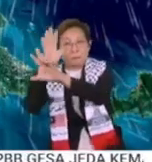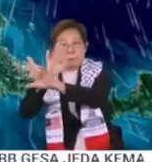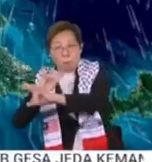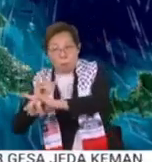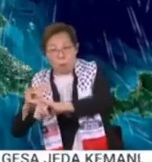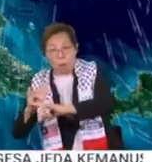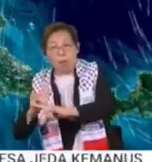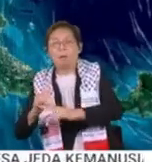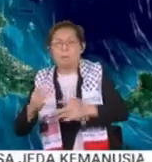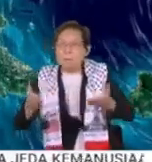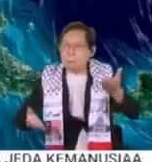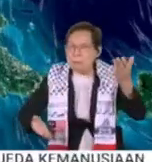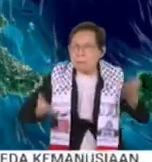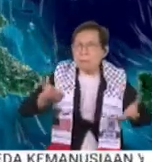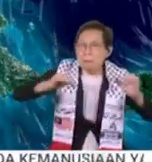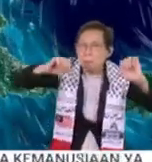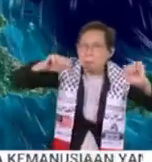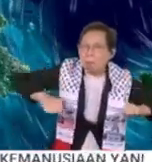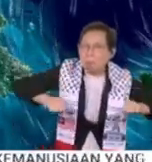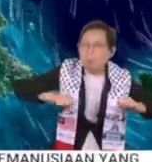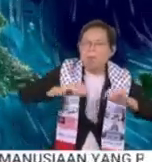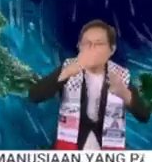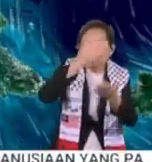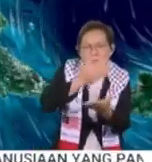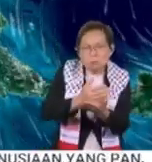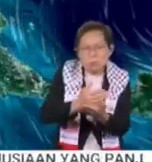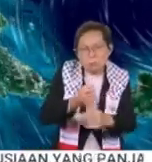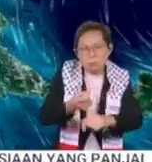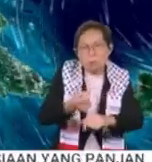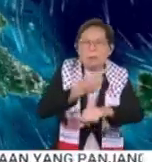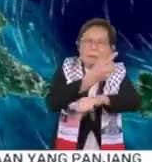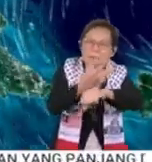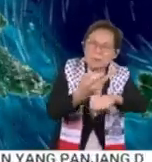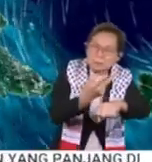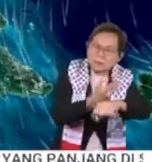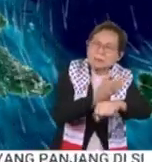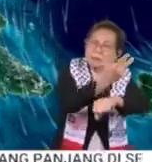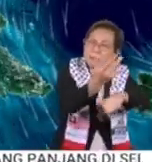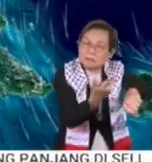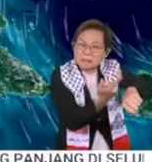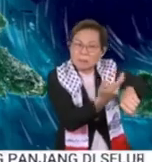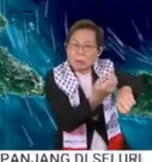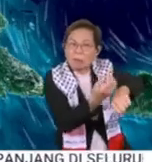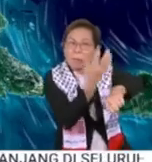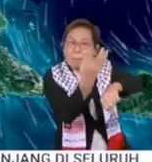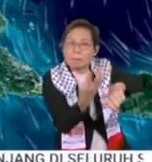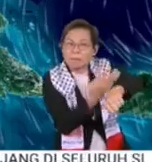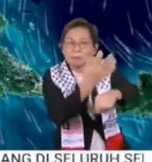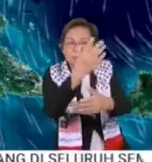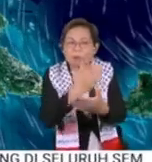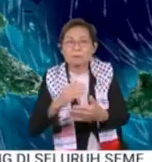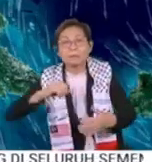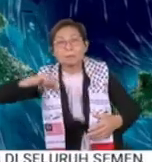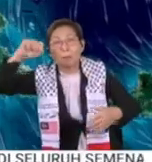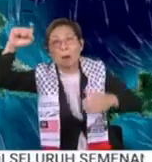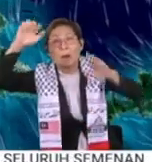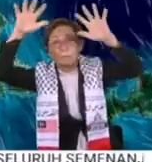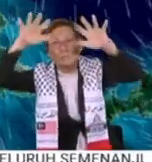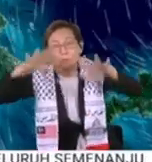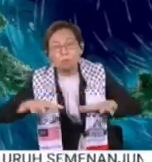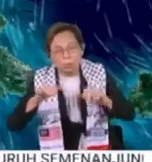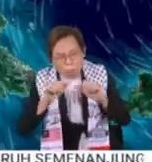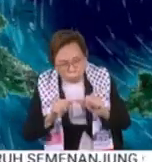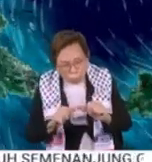ini dijangkakan berpotensi untuk mulai reda dalam tempoh 3 hingga 4 jam dari sekarang, manakala di Sabah hujan